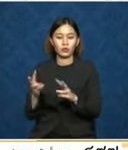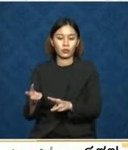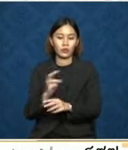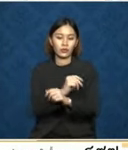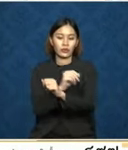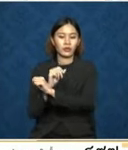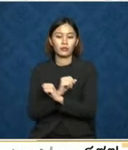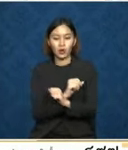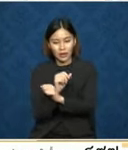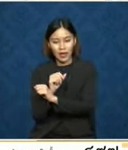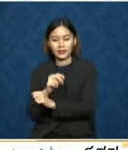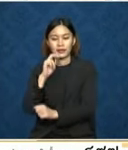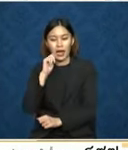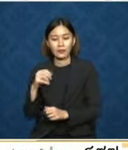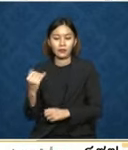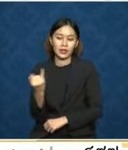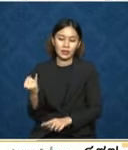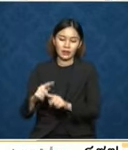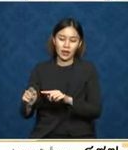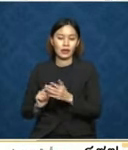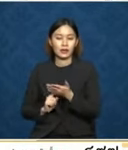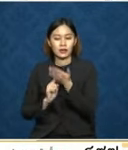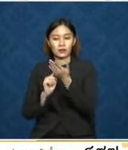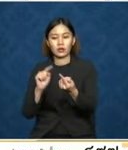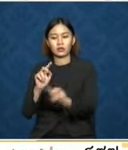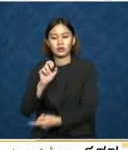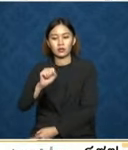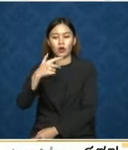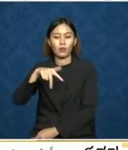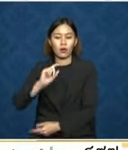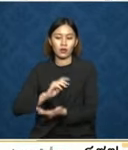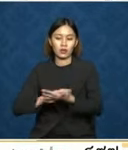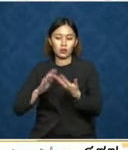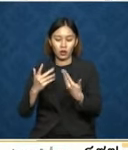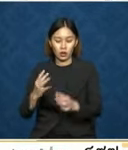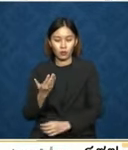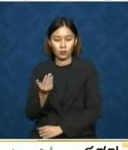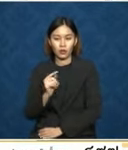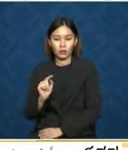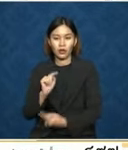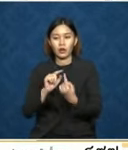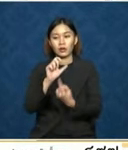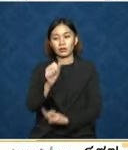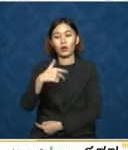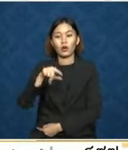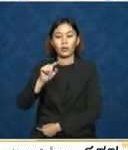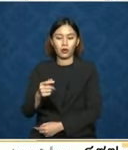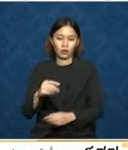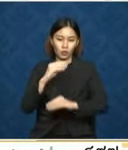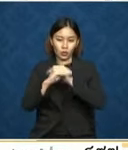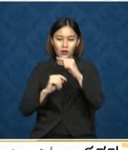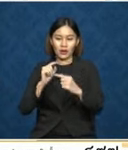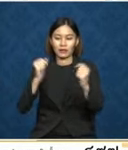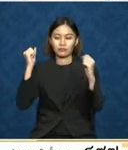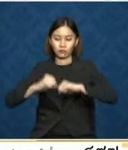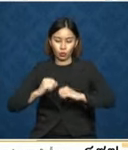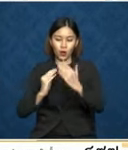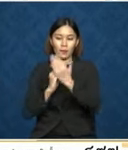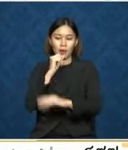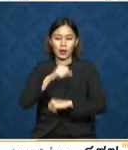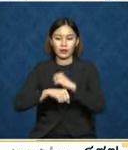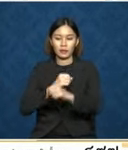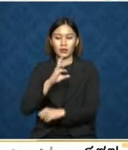บำบัดและรูปรวมน้ำเสียนะครับซึ่งเสนอให้กับสผเรียบร้อยแล้วนะครับคขอให้สผได้อนุมัติโครงการดังกล่าวใน